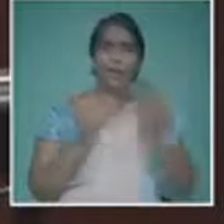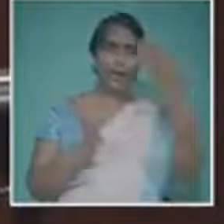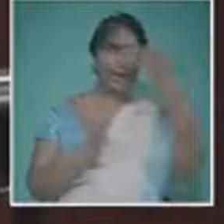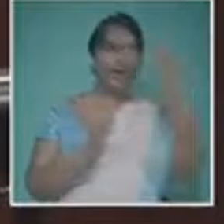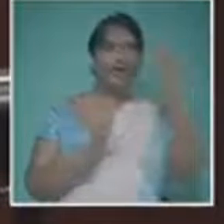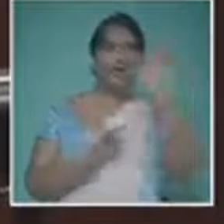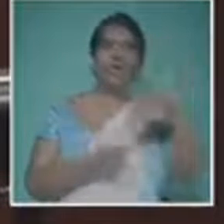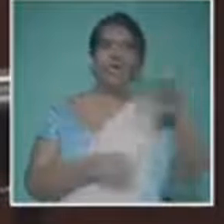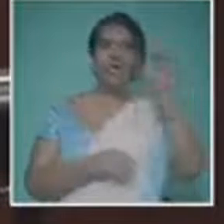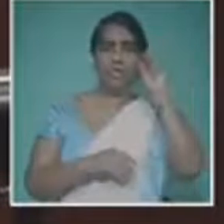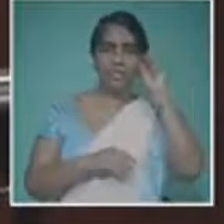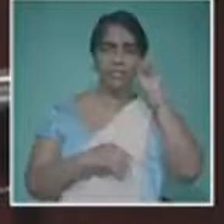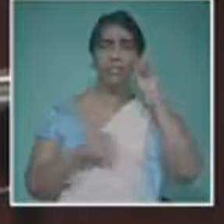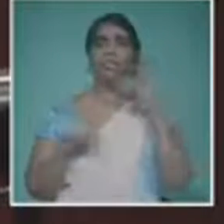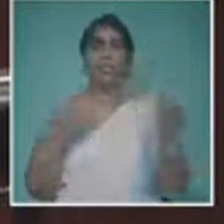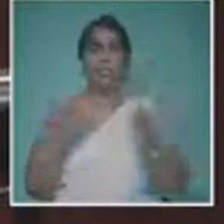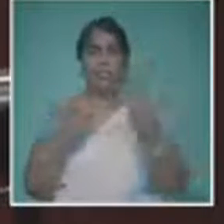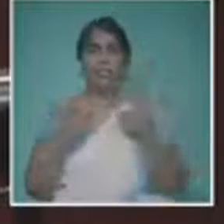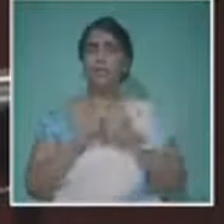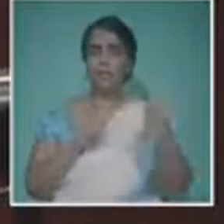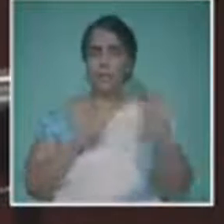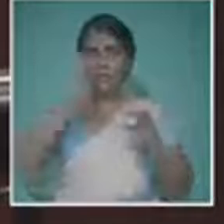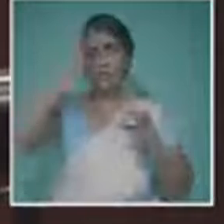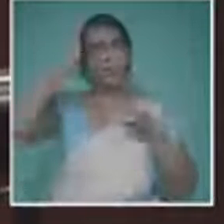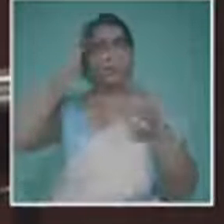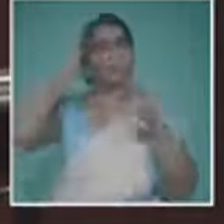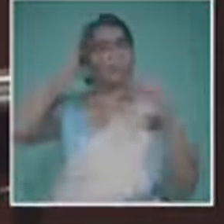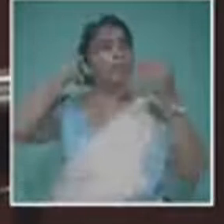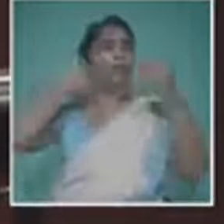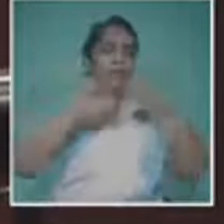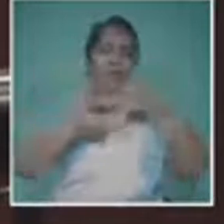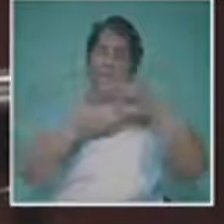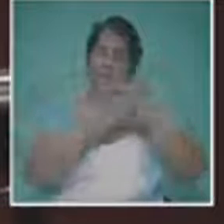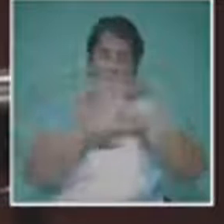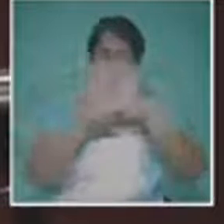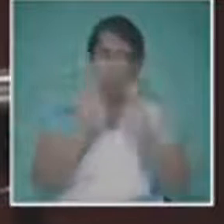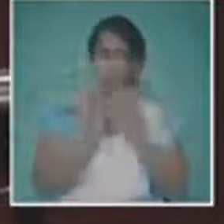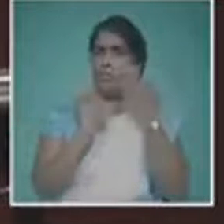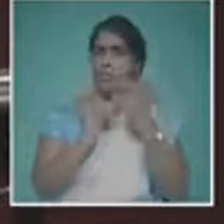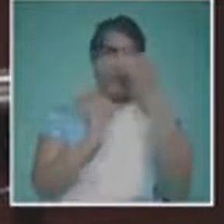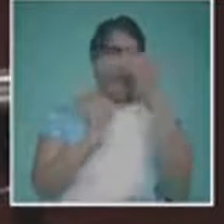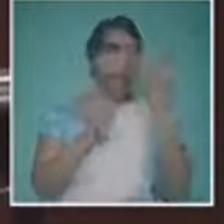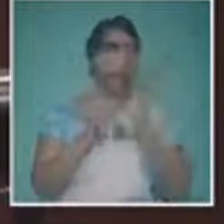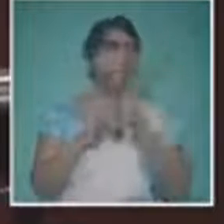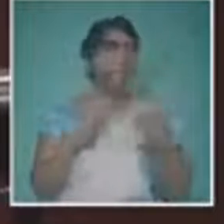நிலைமை இதை உள்ளே இருக்கின்றது. என்னமென்ன கொலைகள், தமிழ் கொலைகள் உள்ளே இருக்கின்றனவோ நாங்கள்